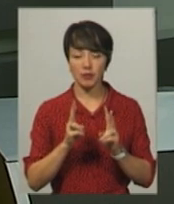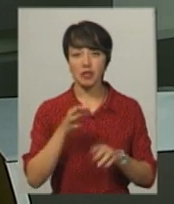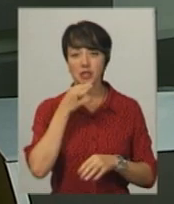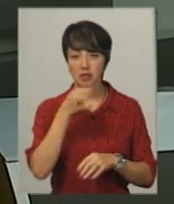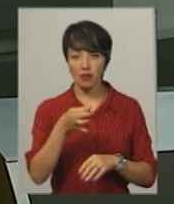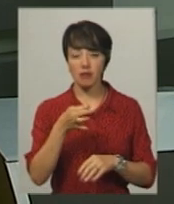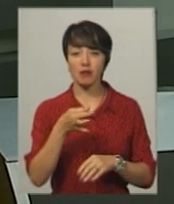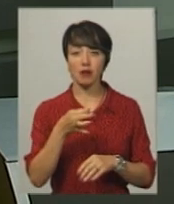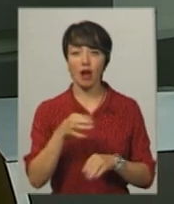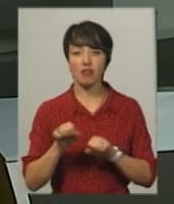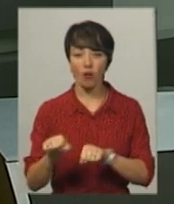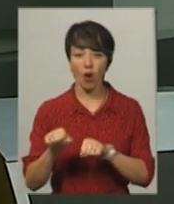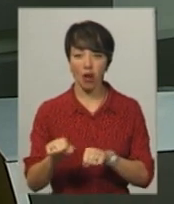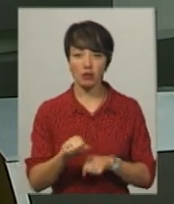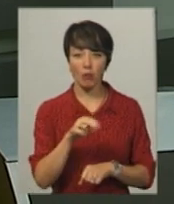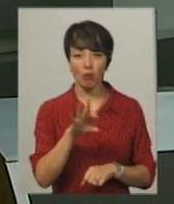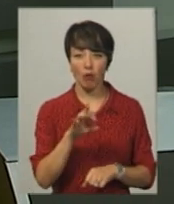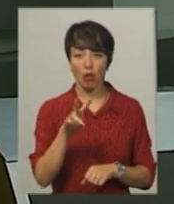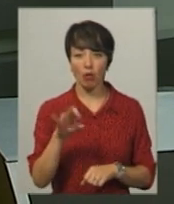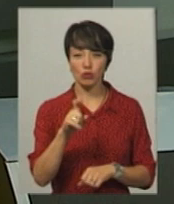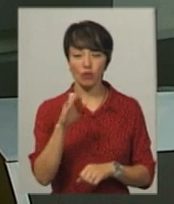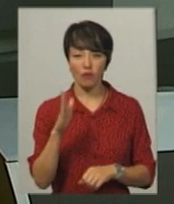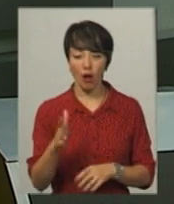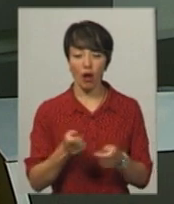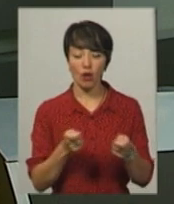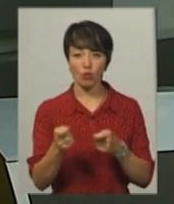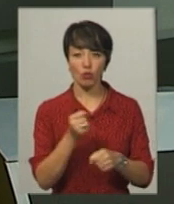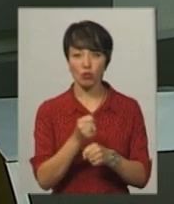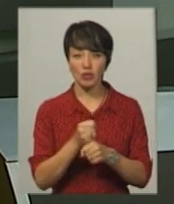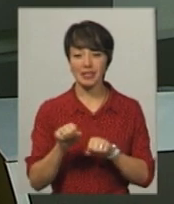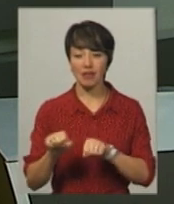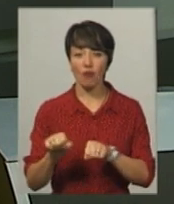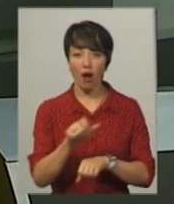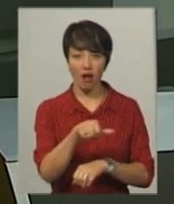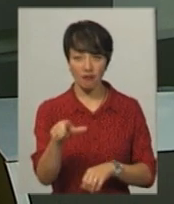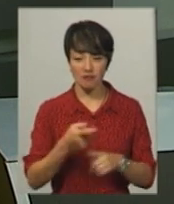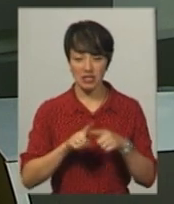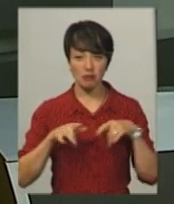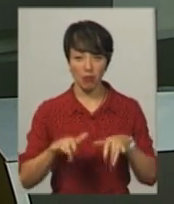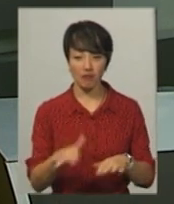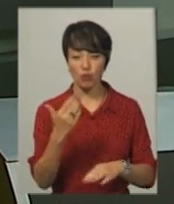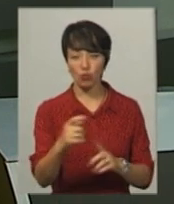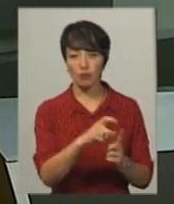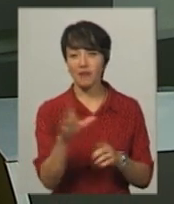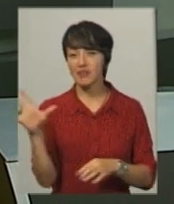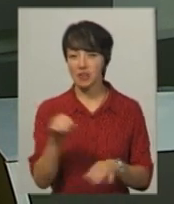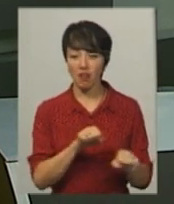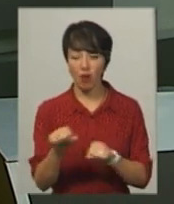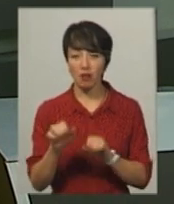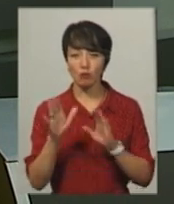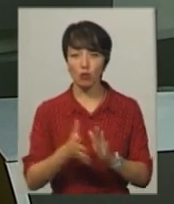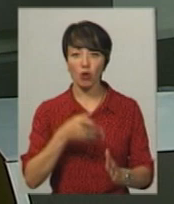сказав суспільному мовнику адвокат Микола Полозов, який координує роботу захисників у справі. За його словами, усі адвокати будуть